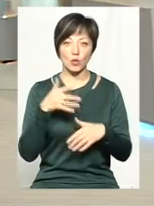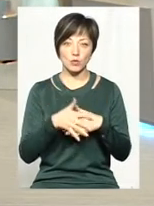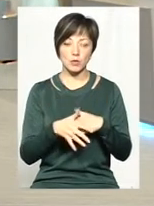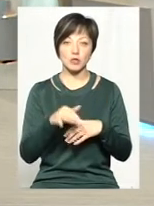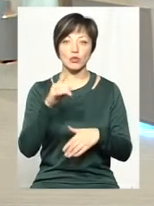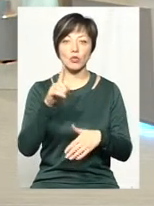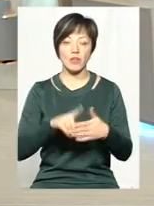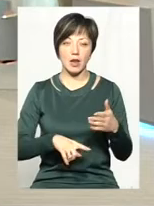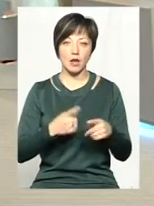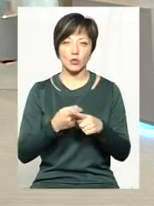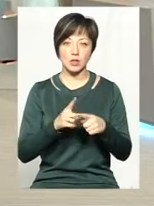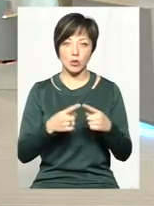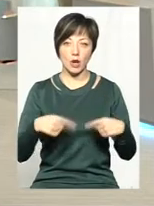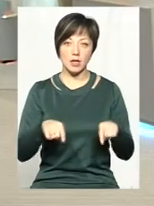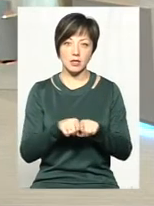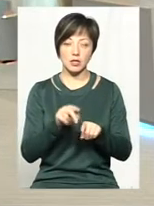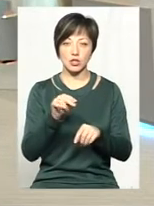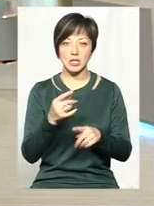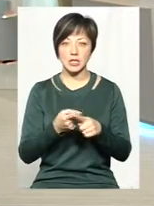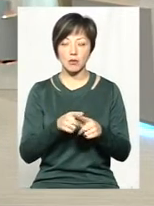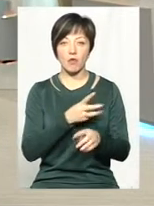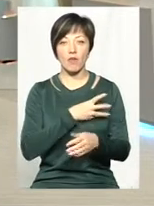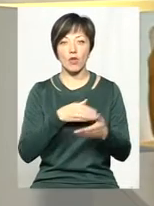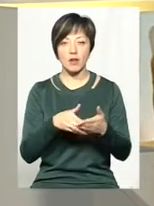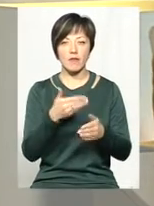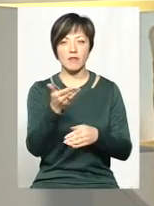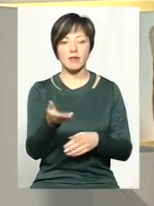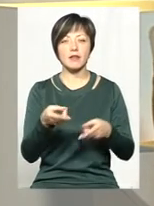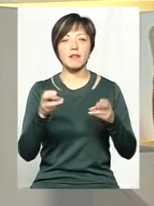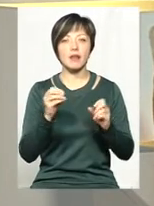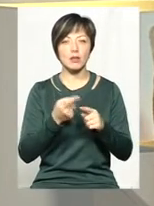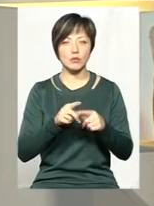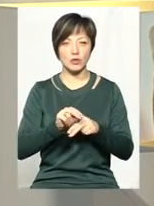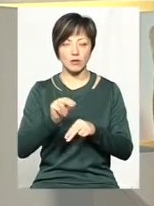вони довіряють цій організації чи цим волонтерам. Ви де цьому навчалися, Наталю?